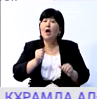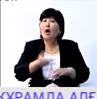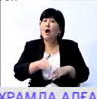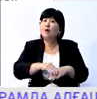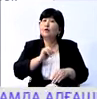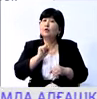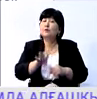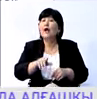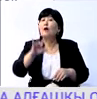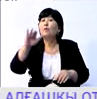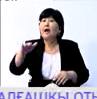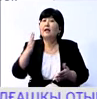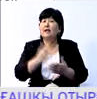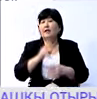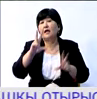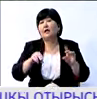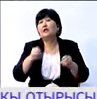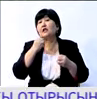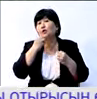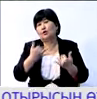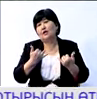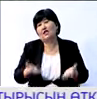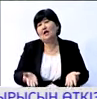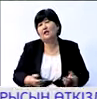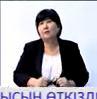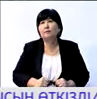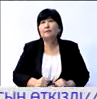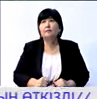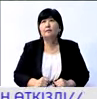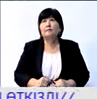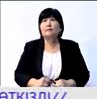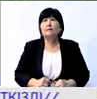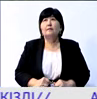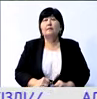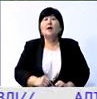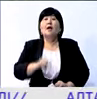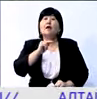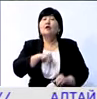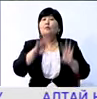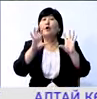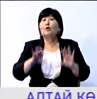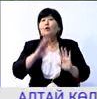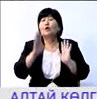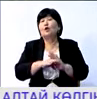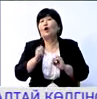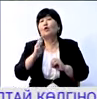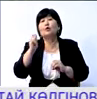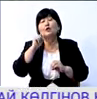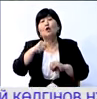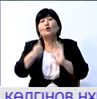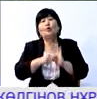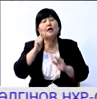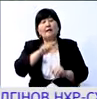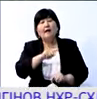жұмысқа жекпей бала екенін ескеріп жүрсе жақсы. Еңбек кодексіне жүгінсек, 14 жас пен 16